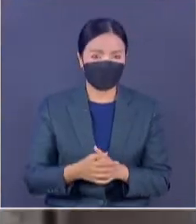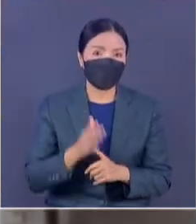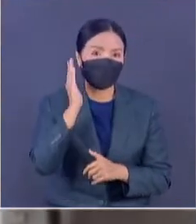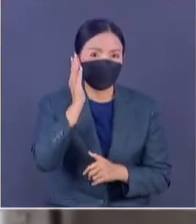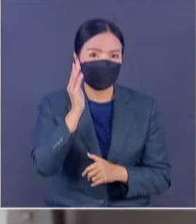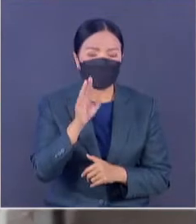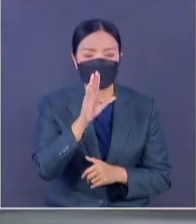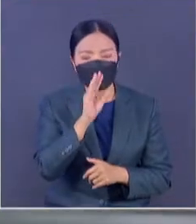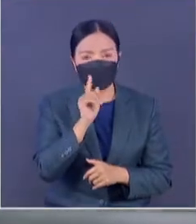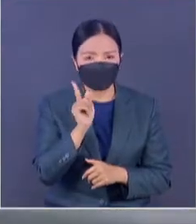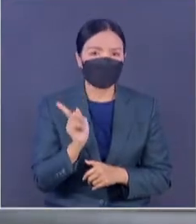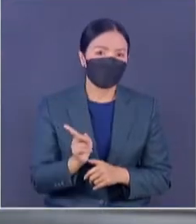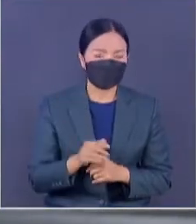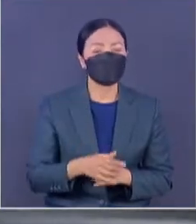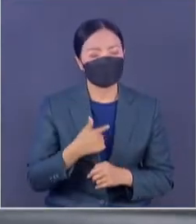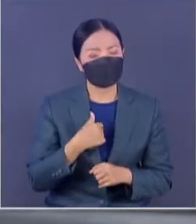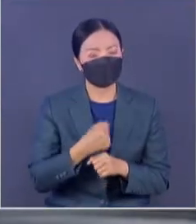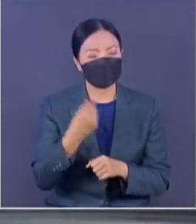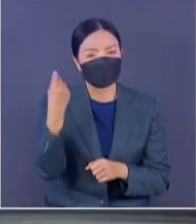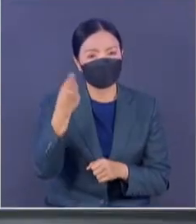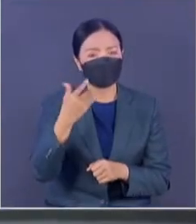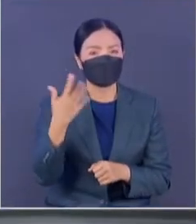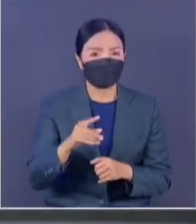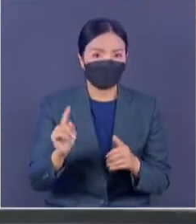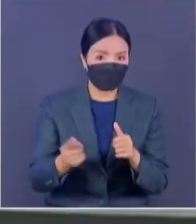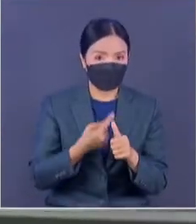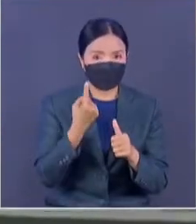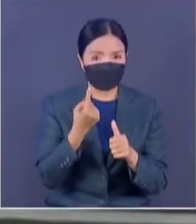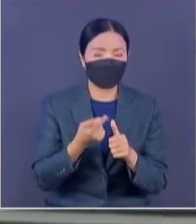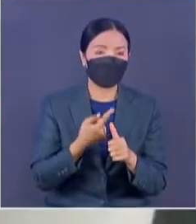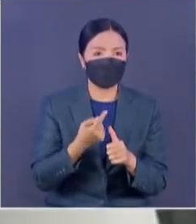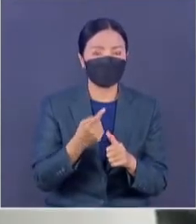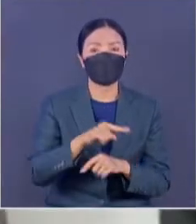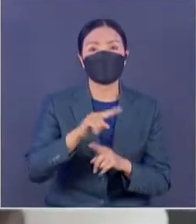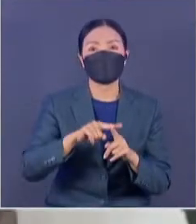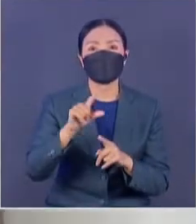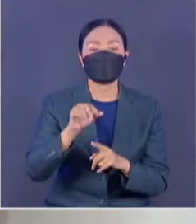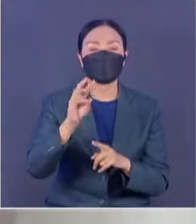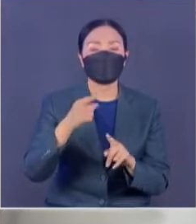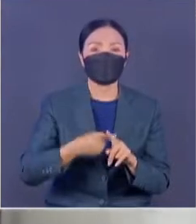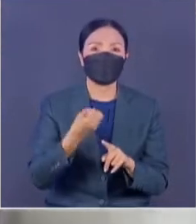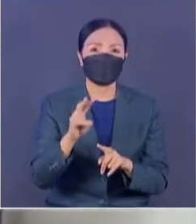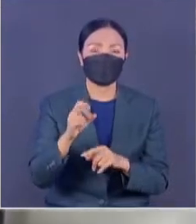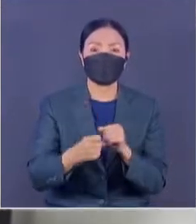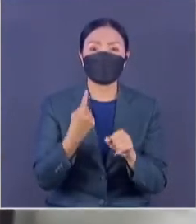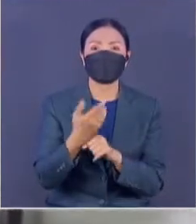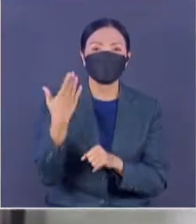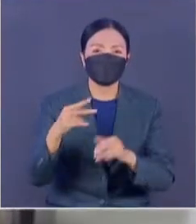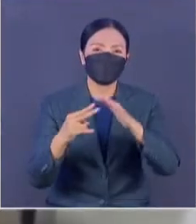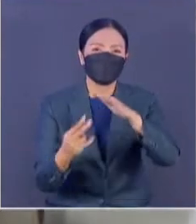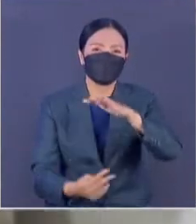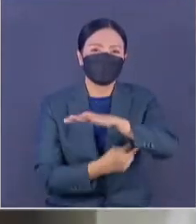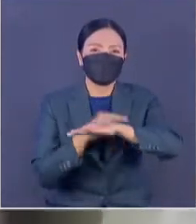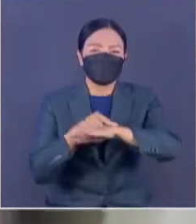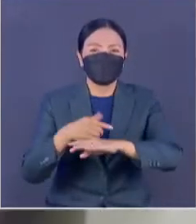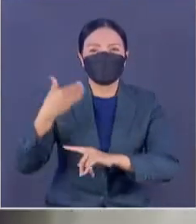กว่าก่อเหตุมาแล้วนะคะหลายครั้งครั้งแรกเนี่ยก่อเหตุวันที่16ธันวาคมปีที่แล้วบนสะพานลอยซ